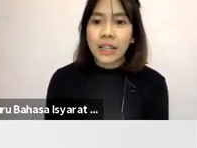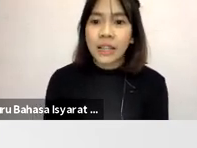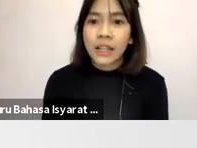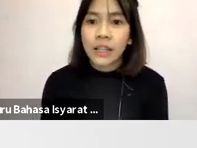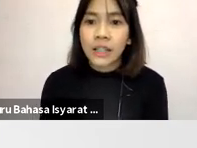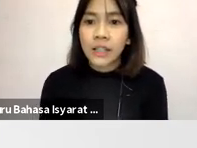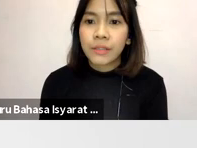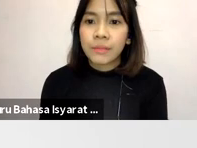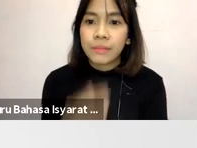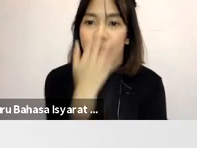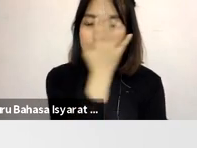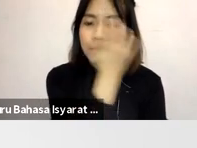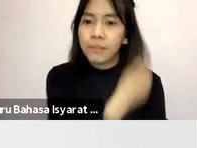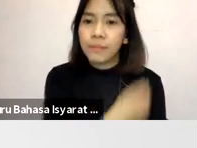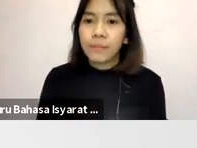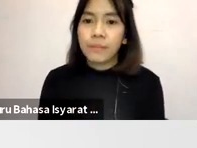kemarin